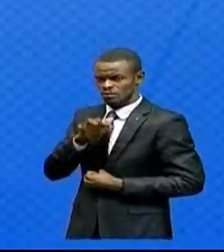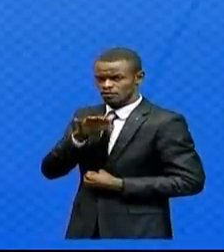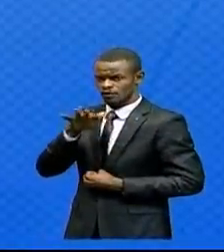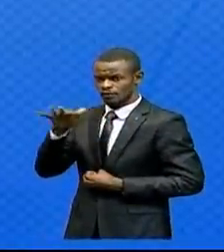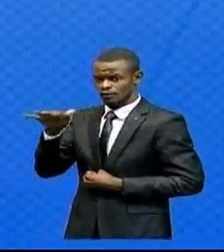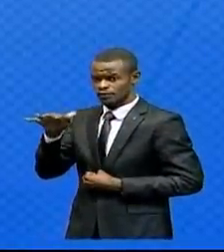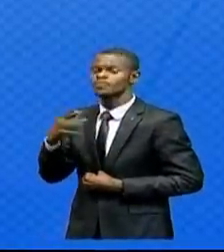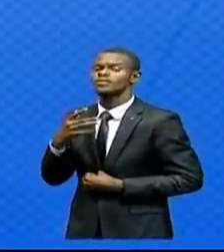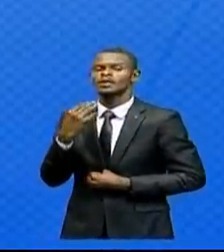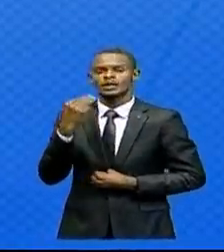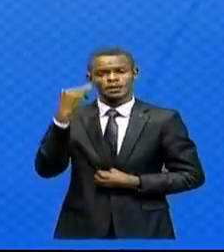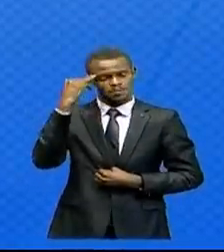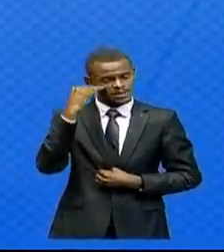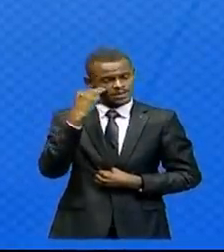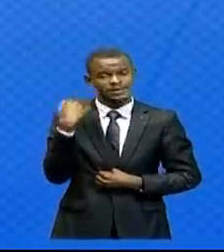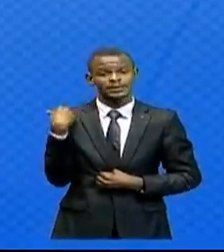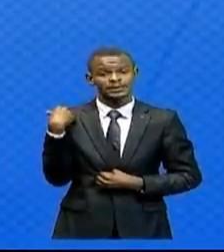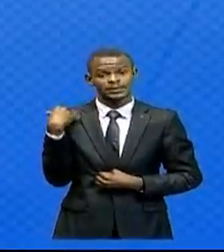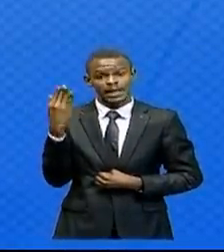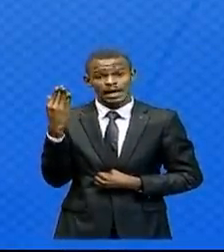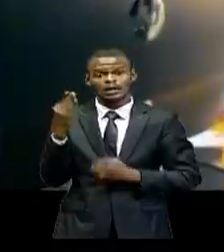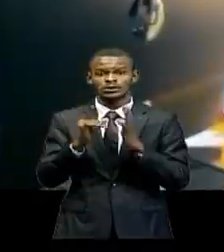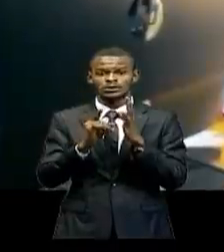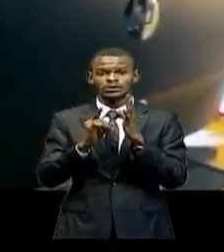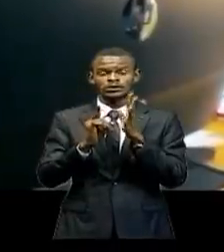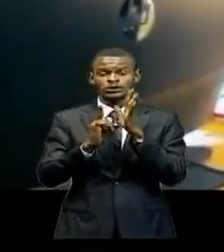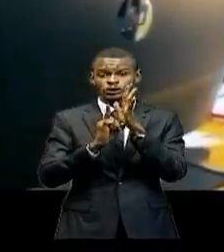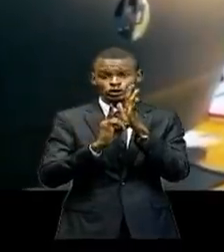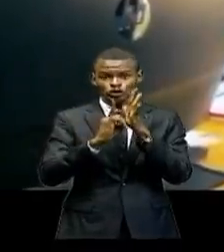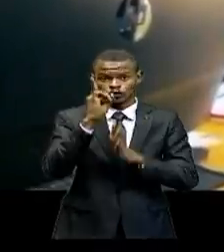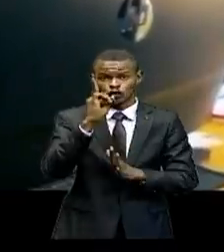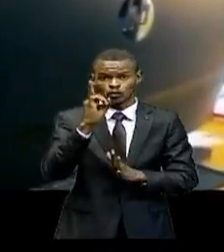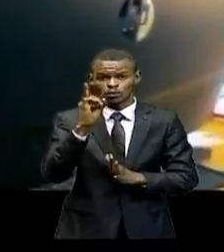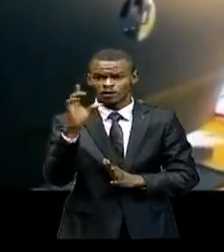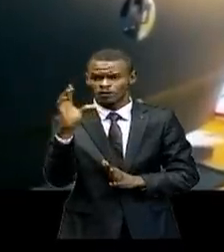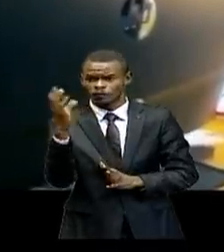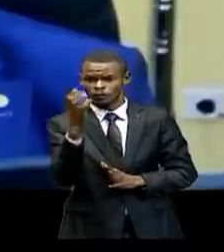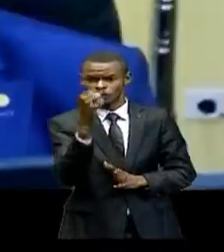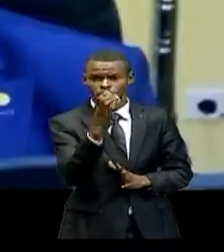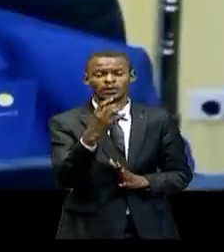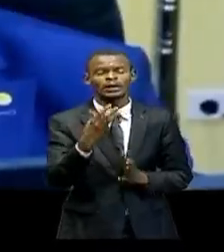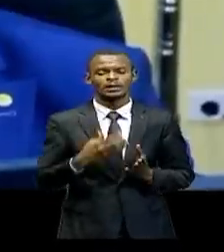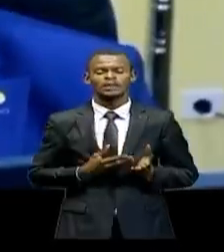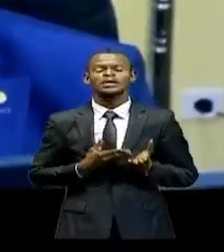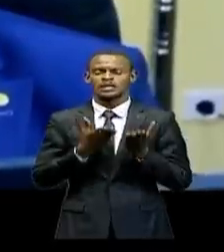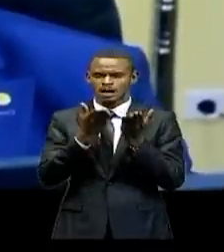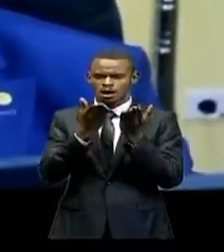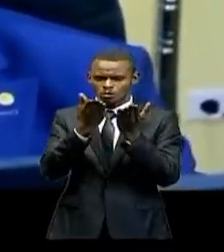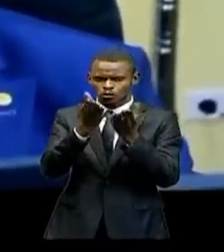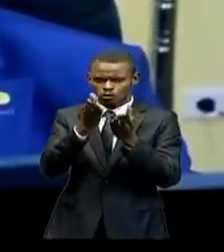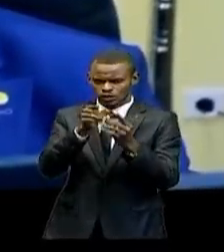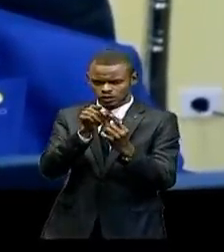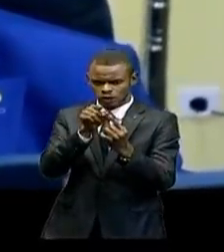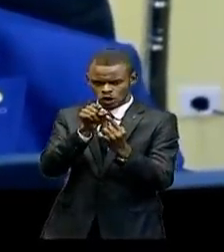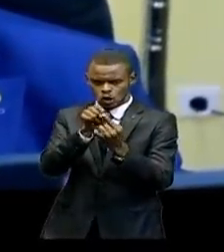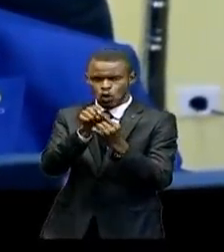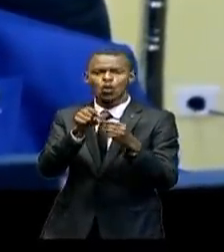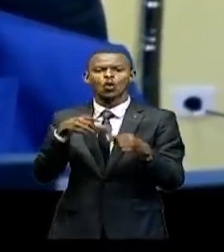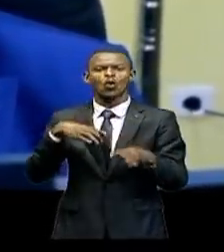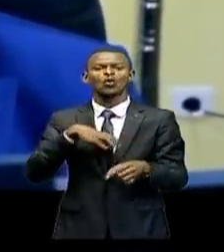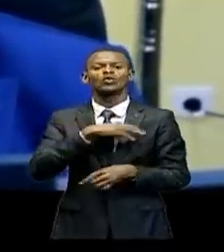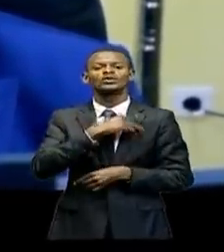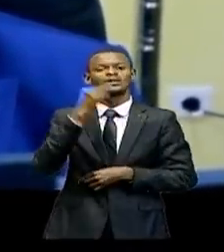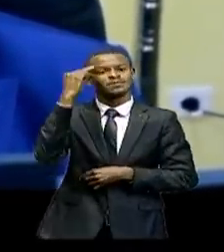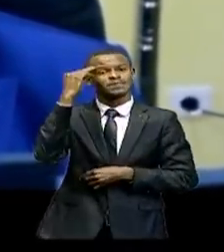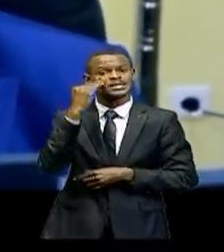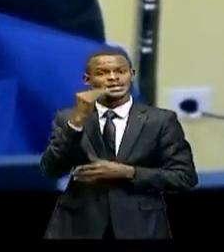d'État, ministre du Développement Rural, a soumis au Conseil des ministres une note concernant la proposition